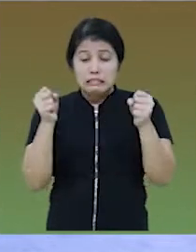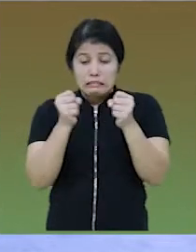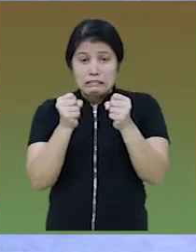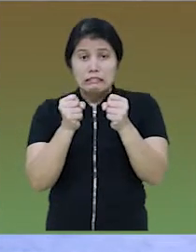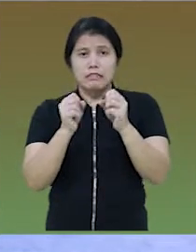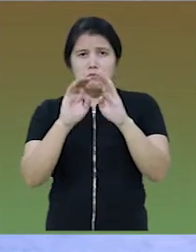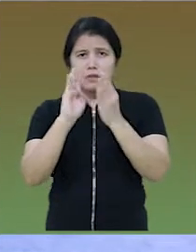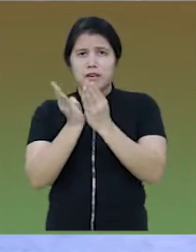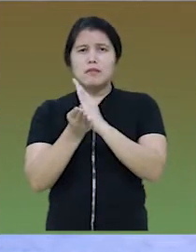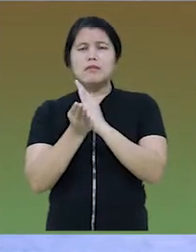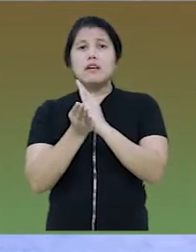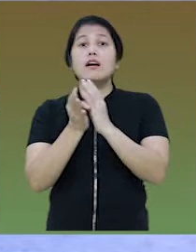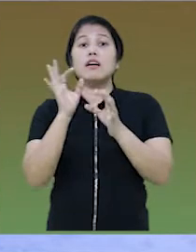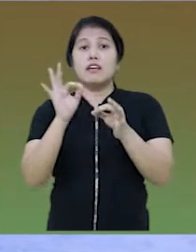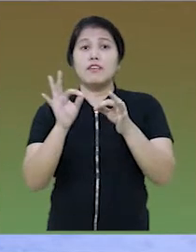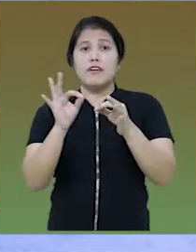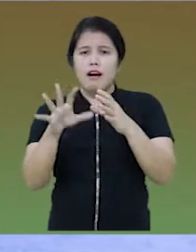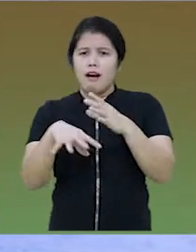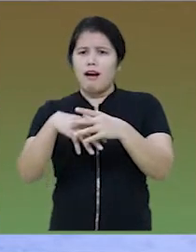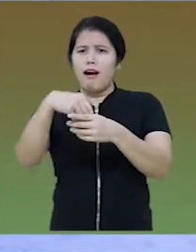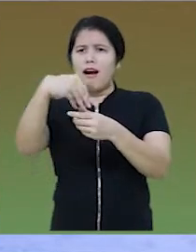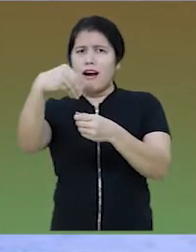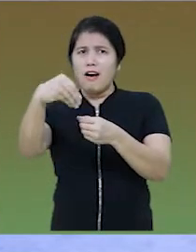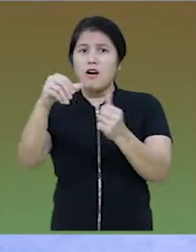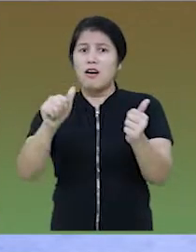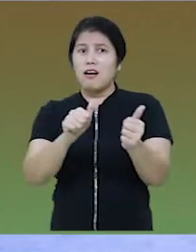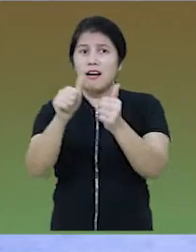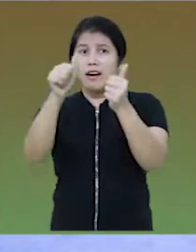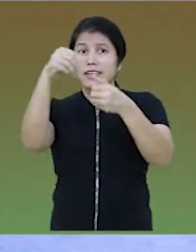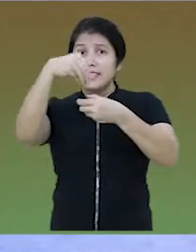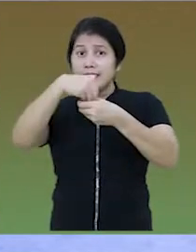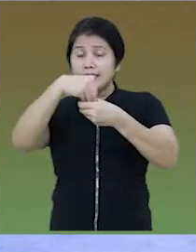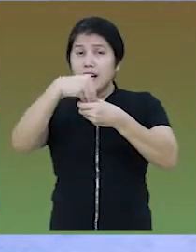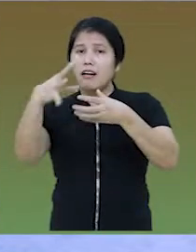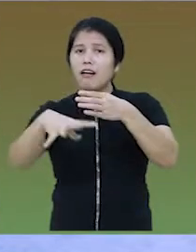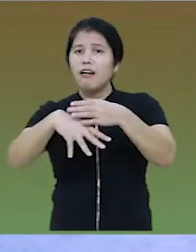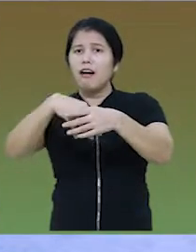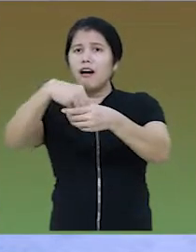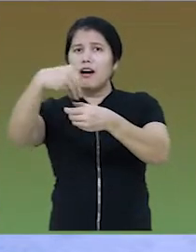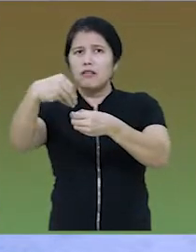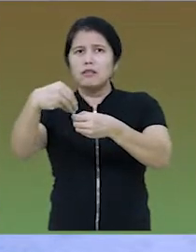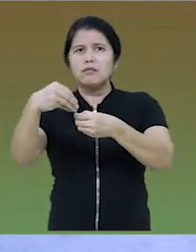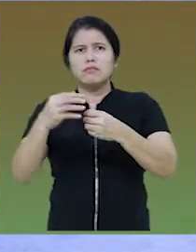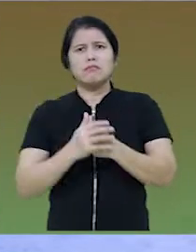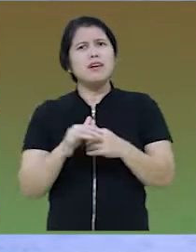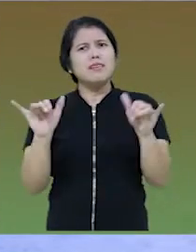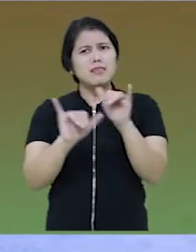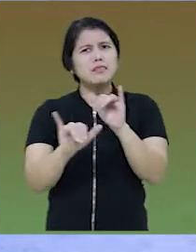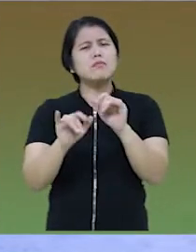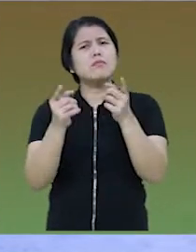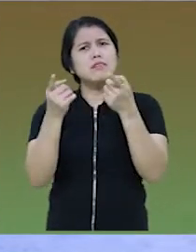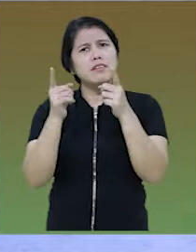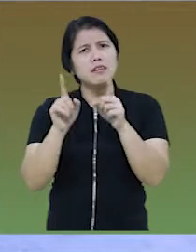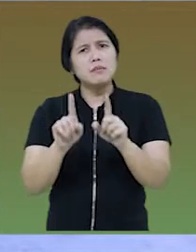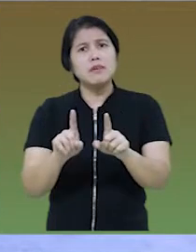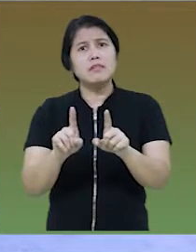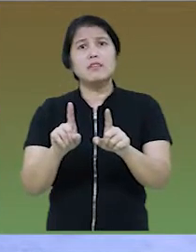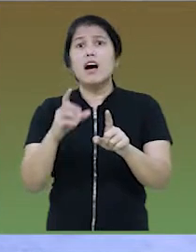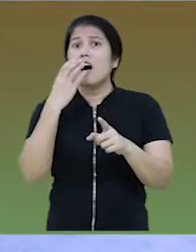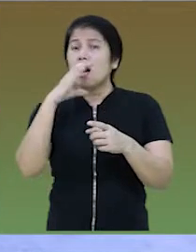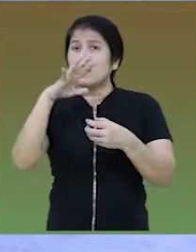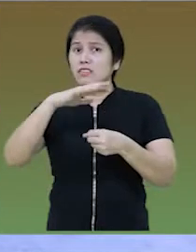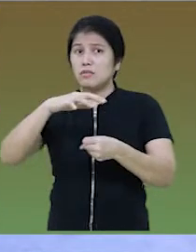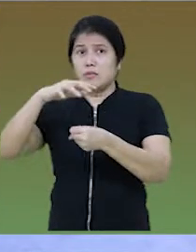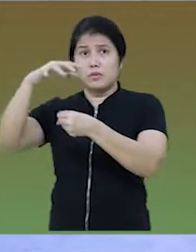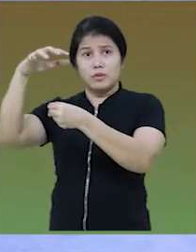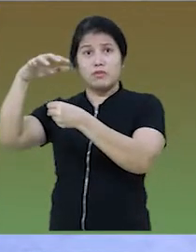siya. Liliit ito kung makakatakas ang hangin na nasa loob nito. Ganyan din ba ang mangyayari sa hot air balloon, Ate